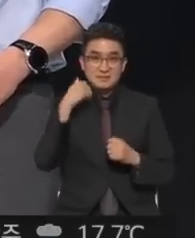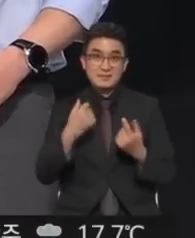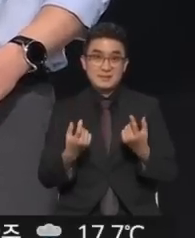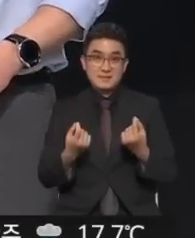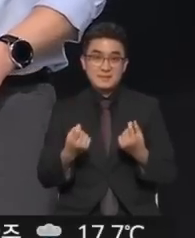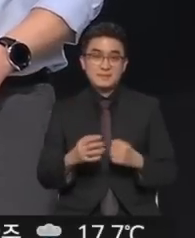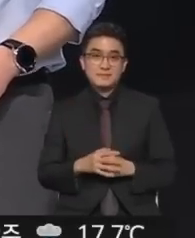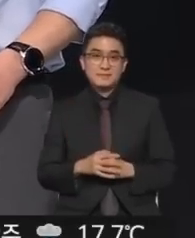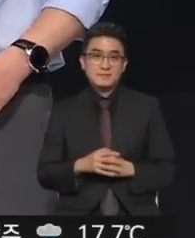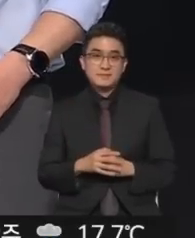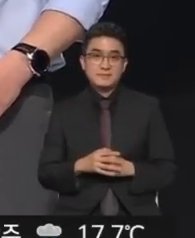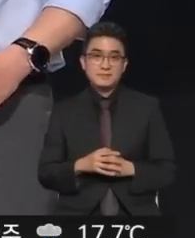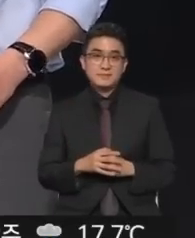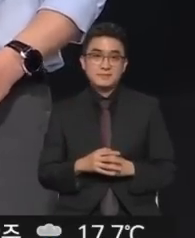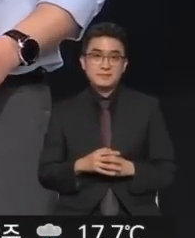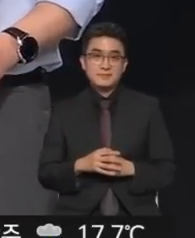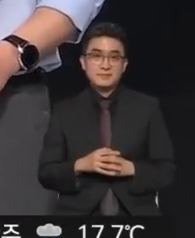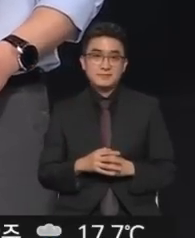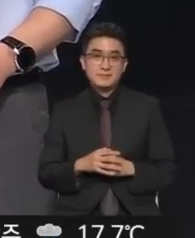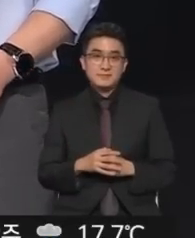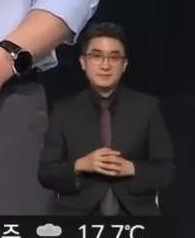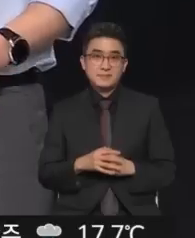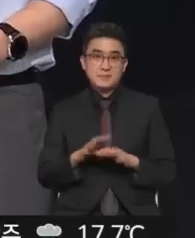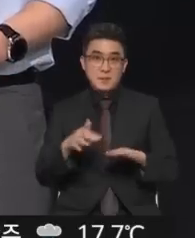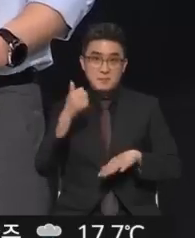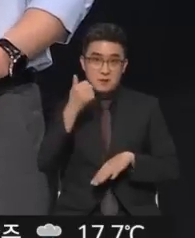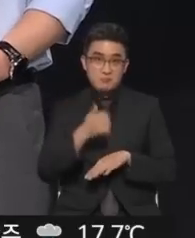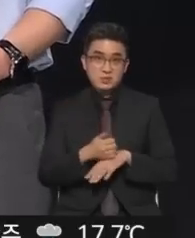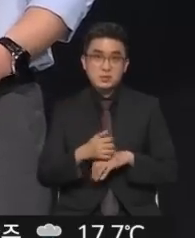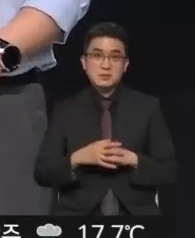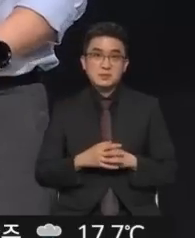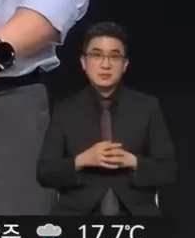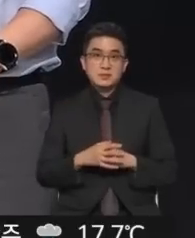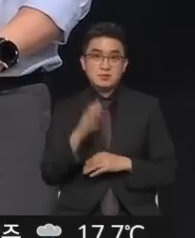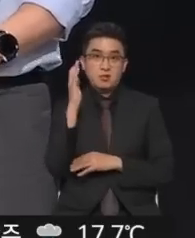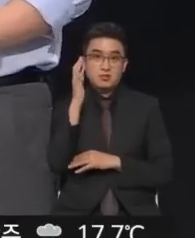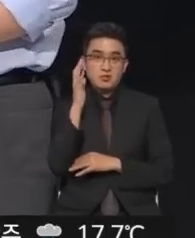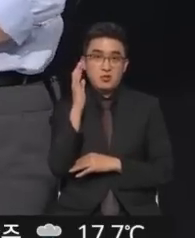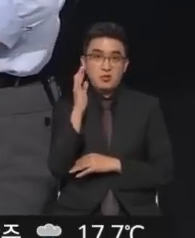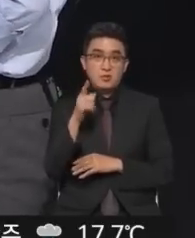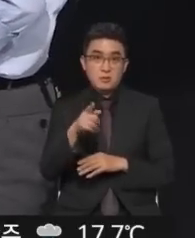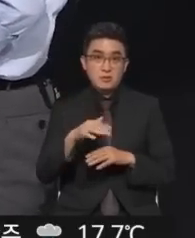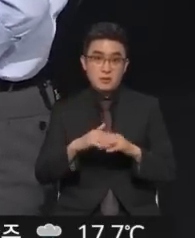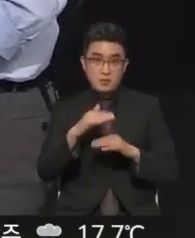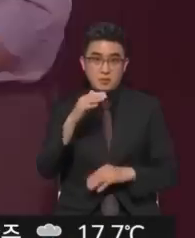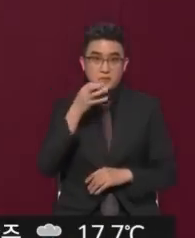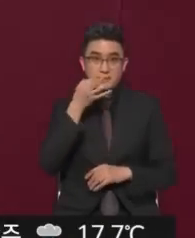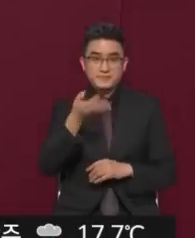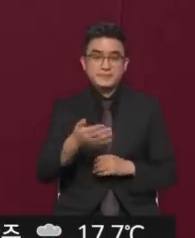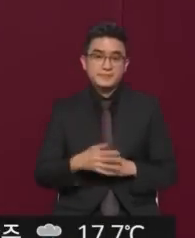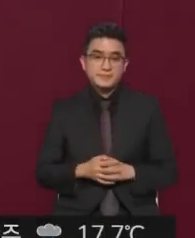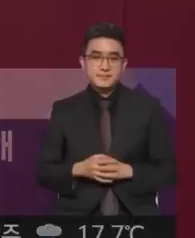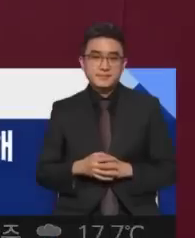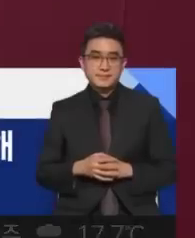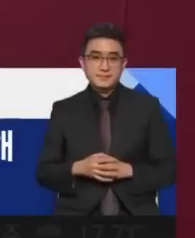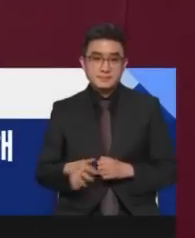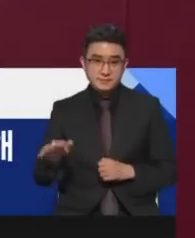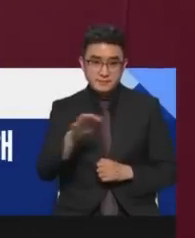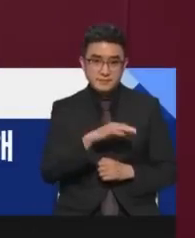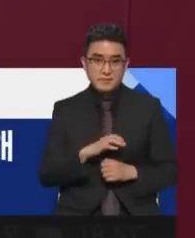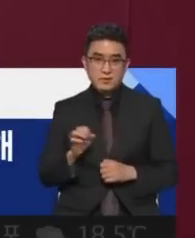인사이드, 윤석열 대통령의 국회 시정연설 한 대목으로 마무리합니다. 우리는 여야가